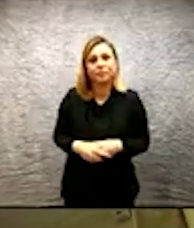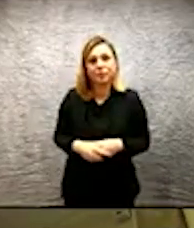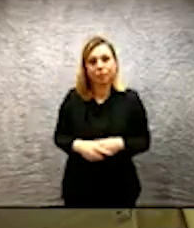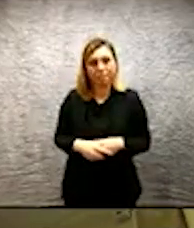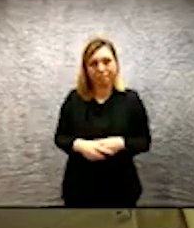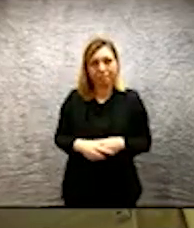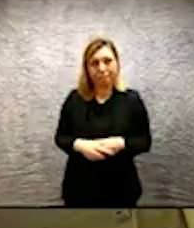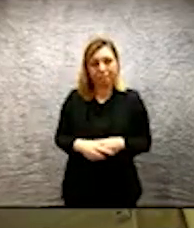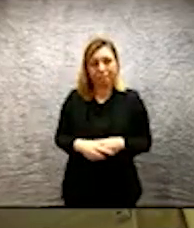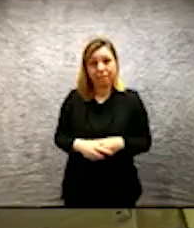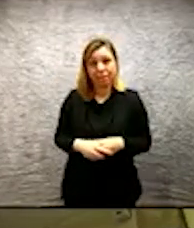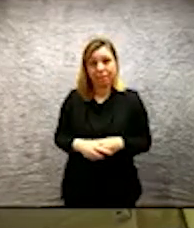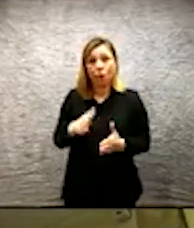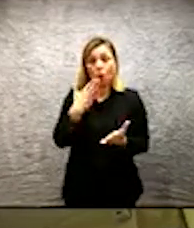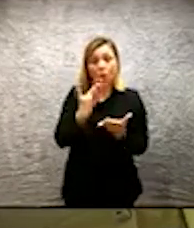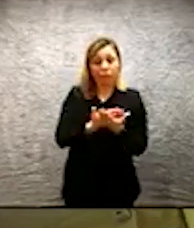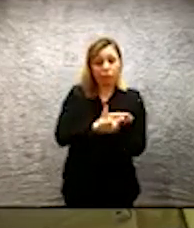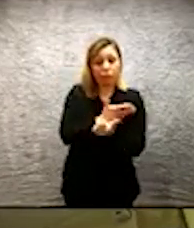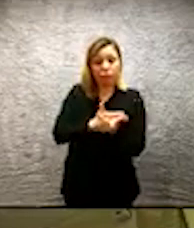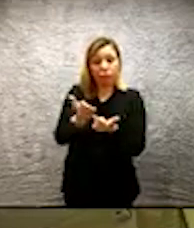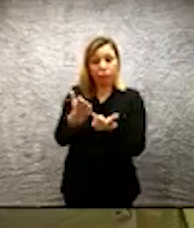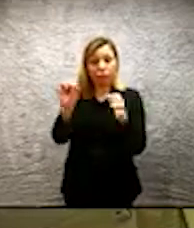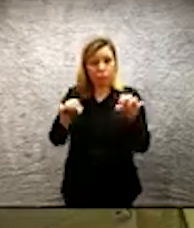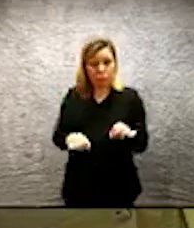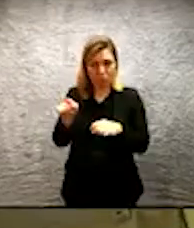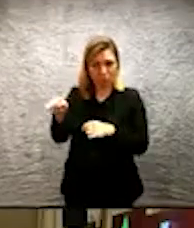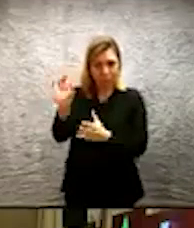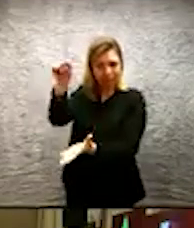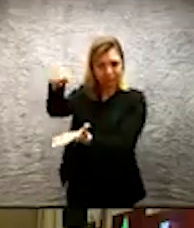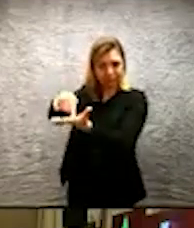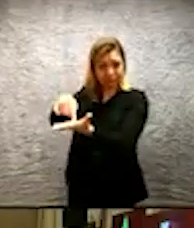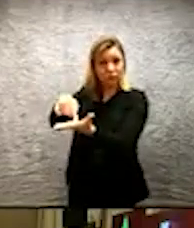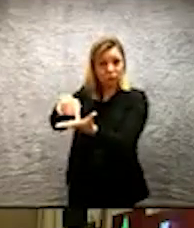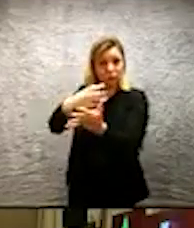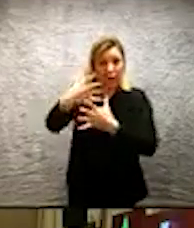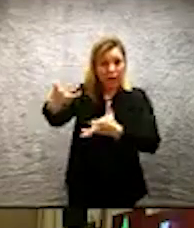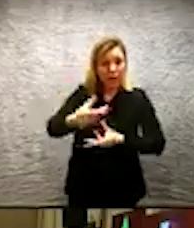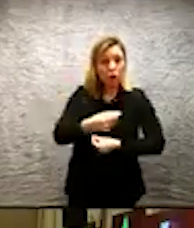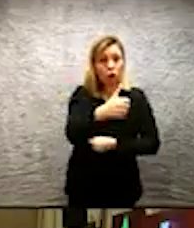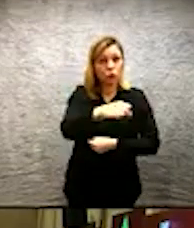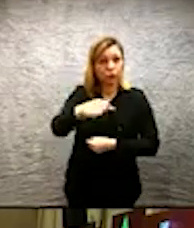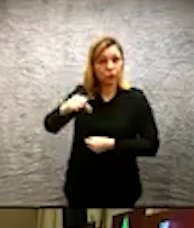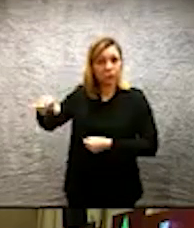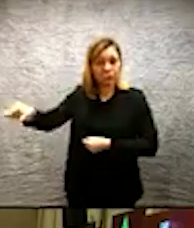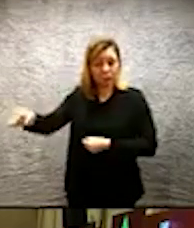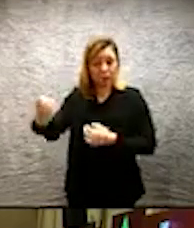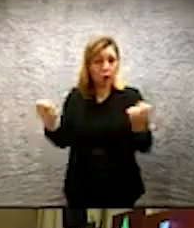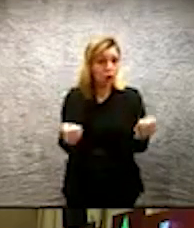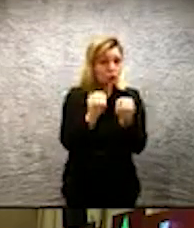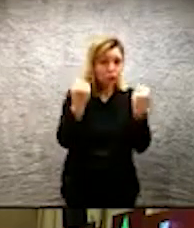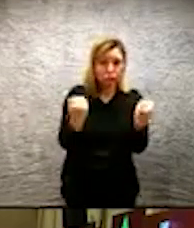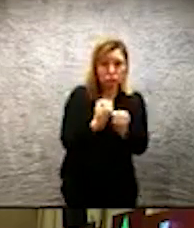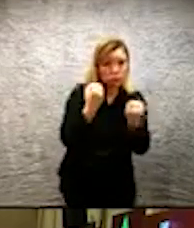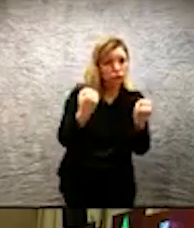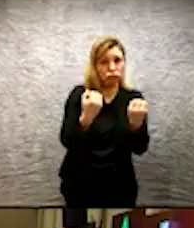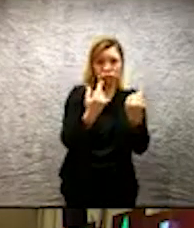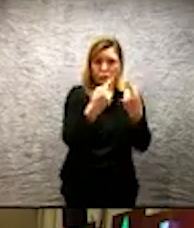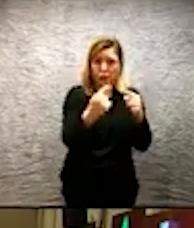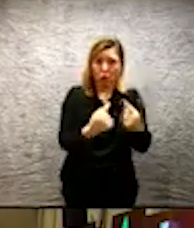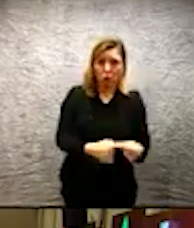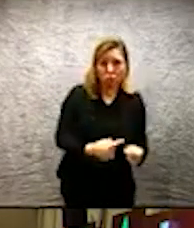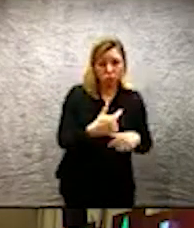Donc deux types de rendez-vous seront donnés aux jeunes dans le club ado pour l'instant. Un accueil hebdomadaire dont les activités varieront d'une semaine sur